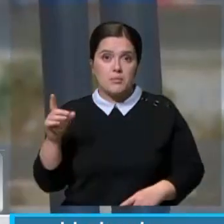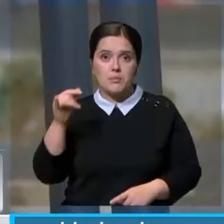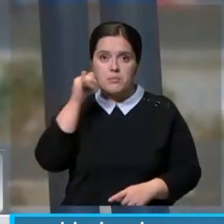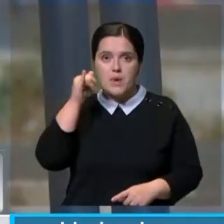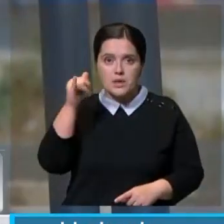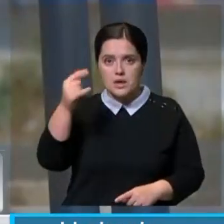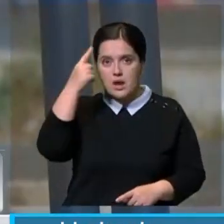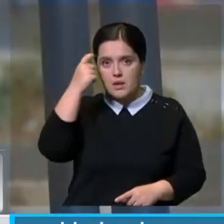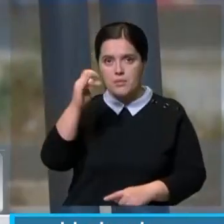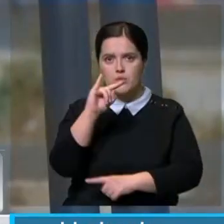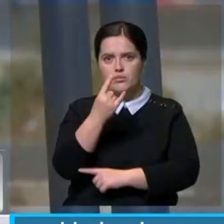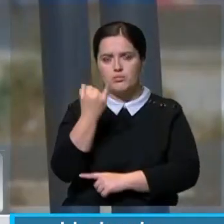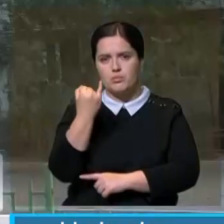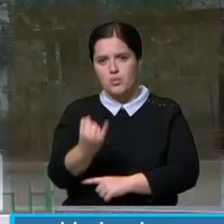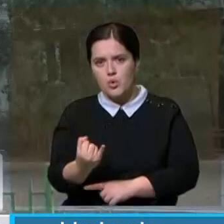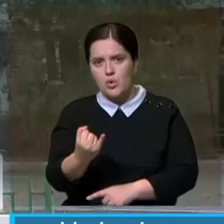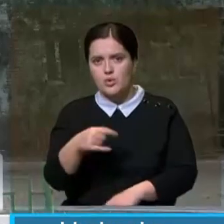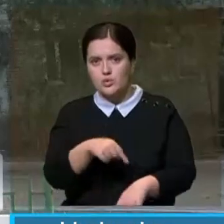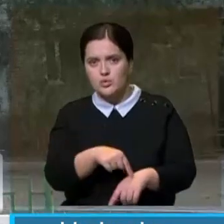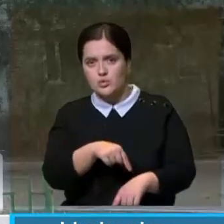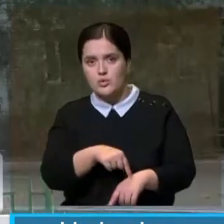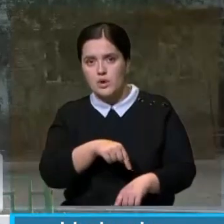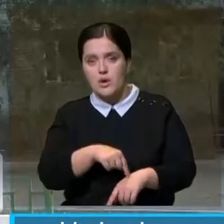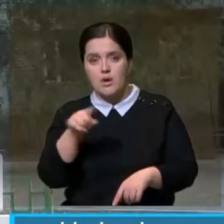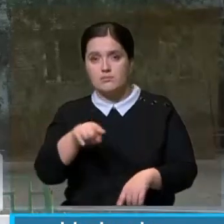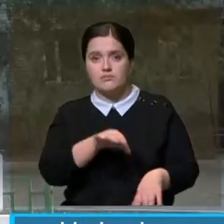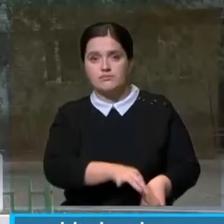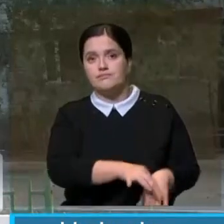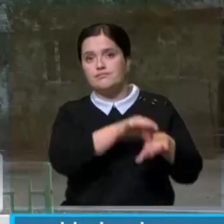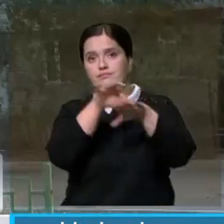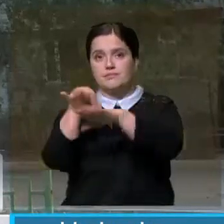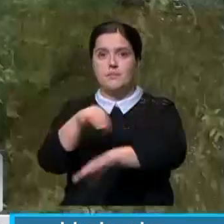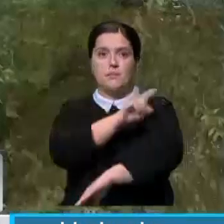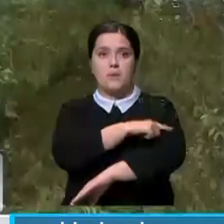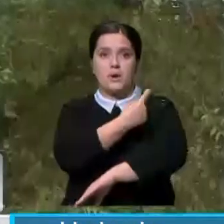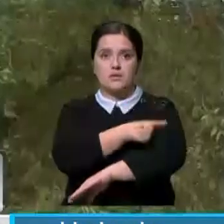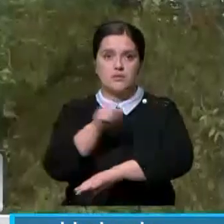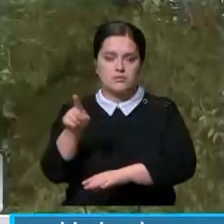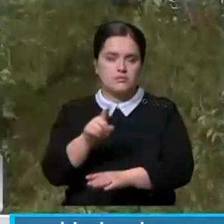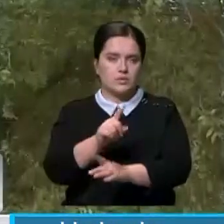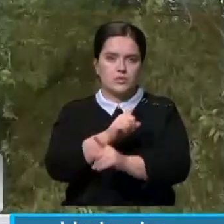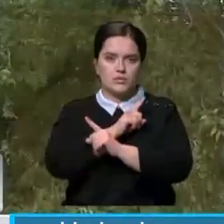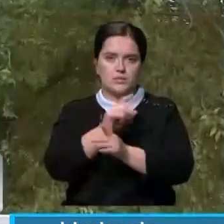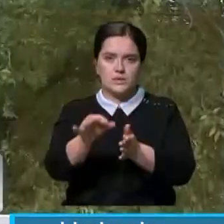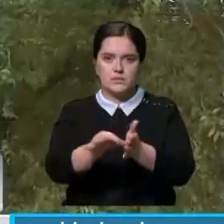позвонили и сообщили, что ребенок себя плохо чувствует. Ей пришлось отвезти малыша в больницу, где он и скончался.